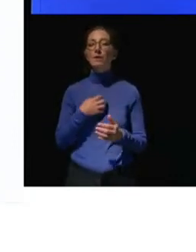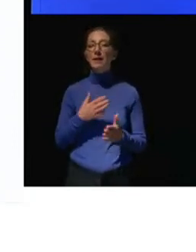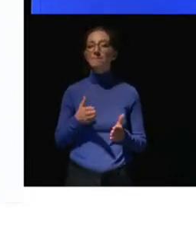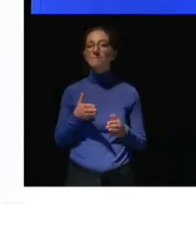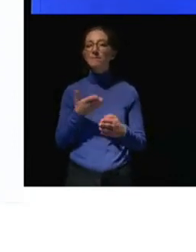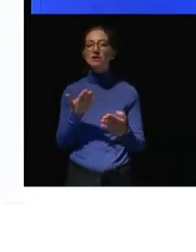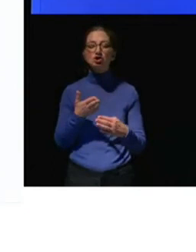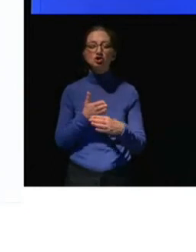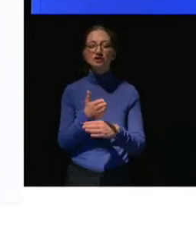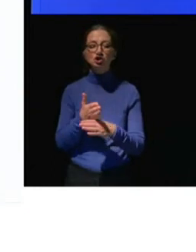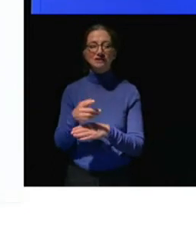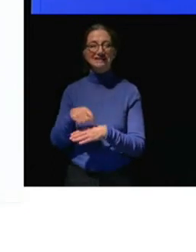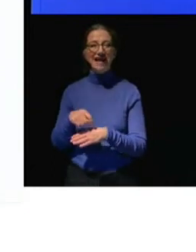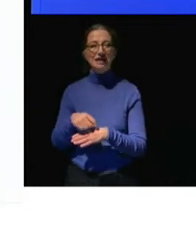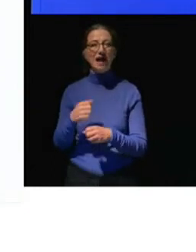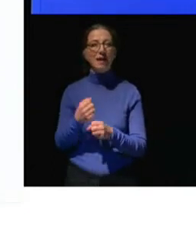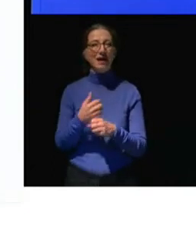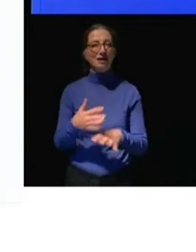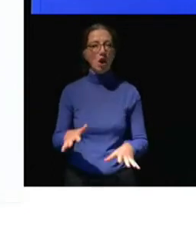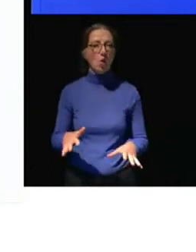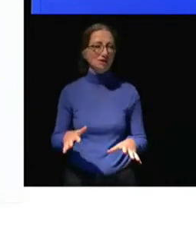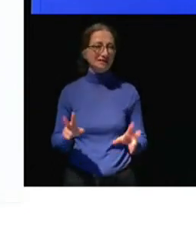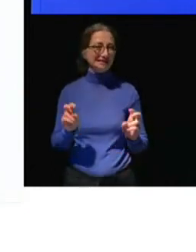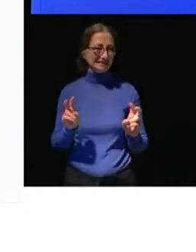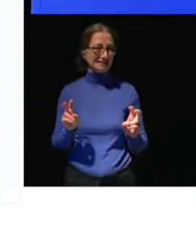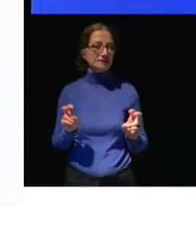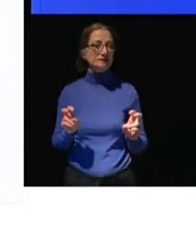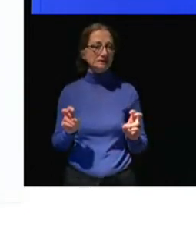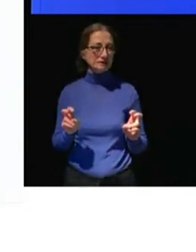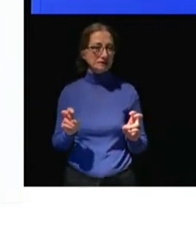die in Form eines